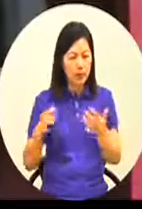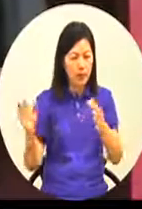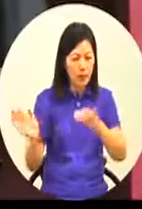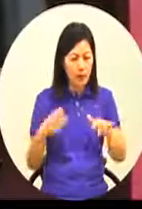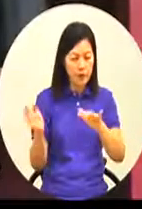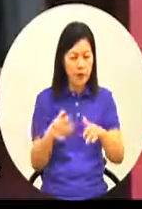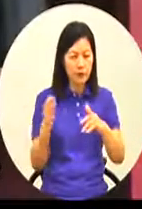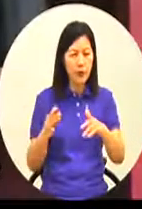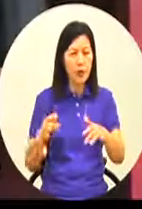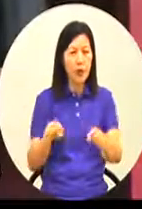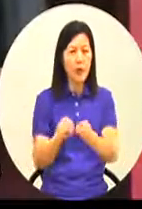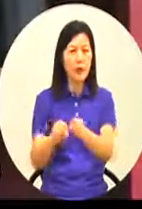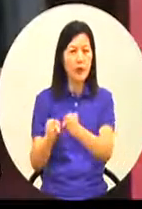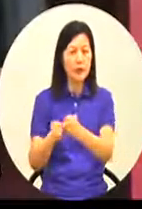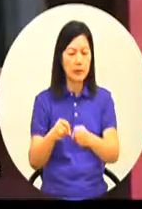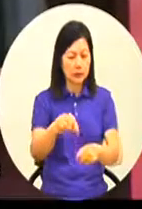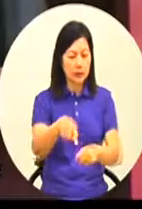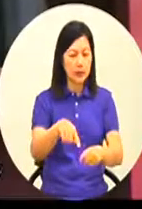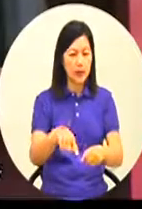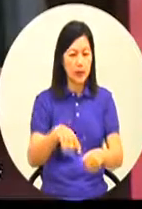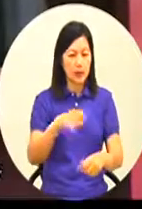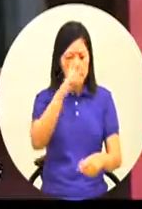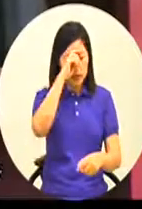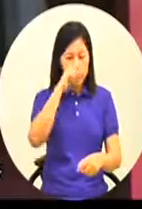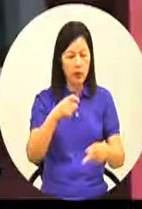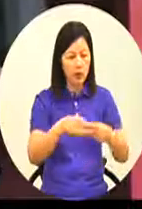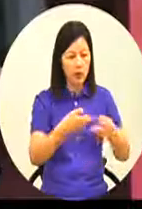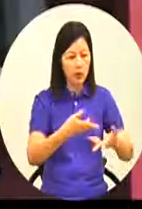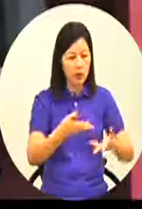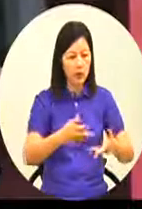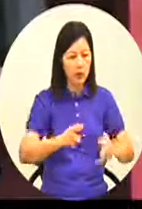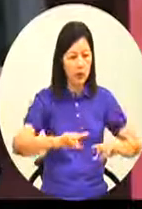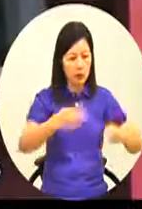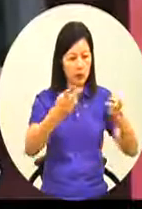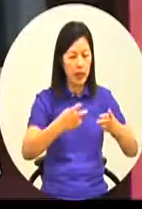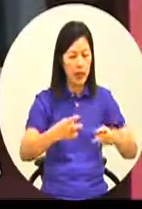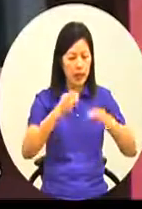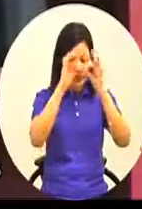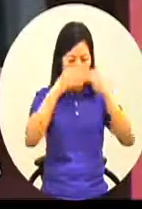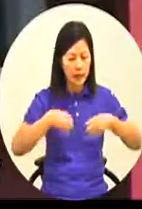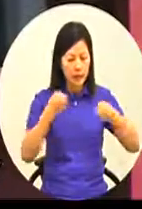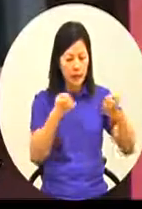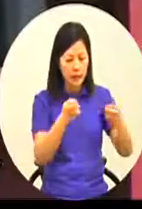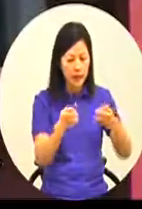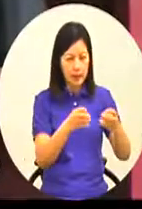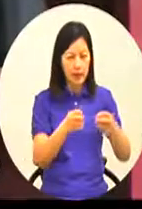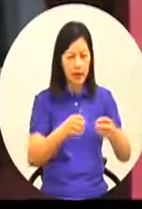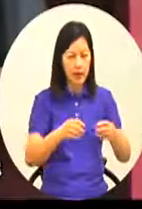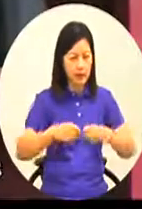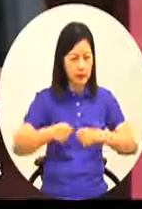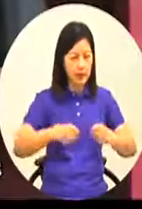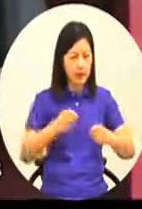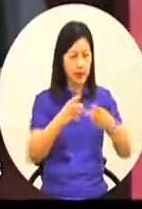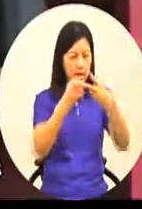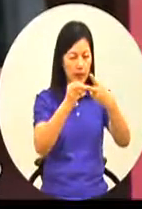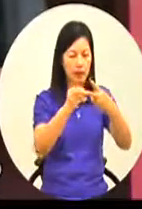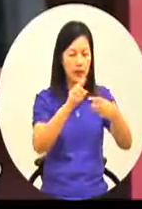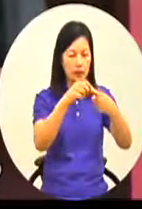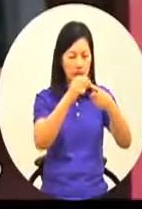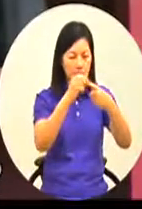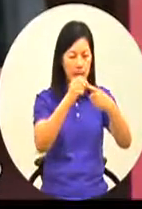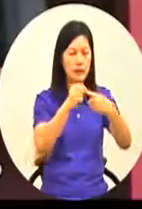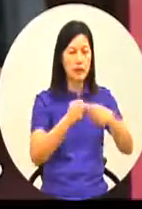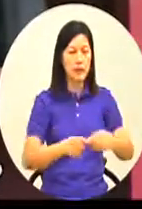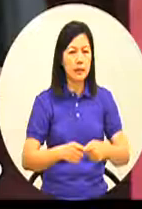主要我希望我们公务局能够改善或提出检讨的计划的大概两点。第一个是有关我们